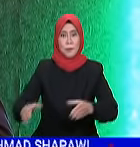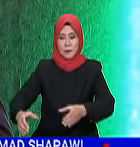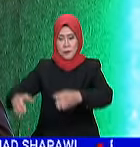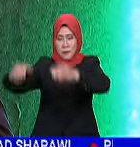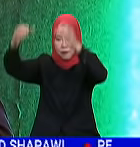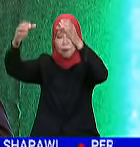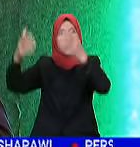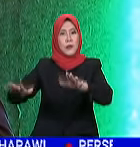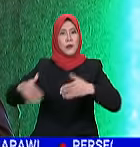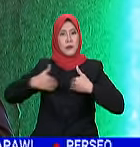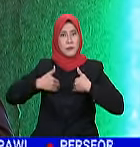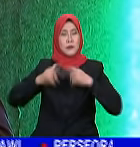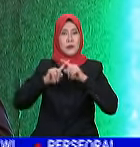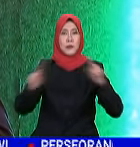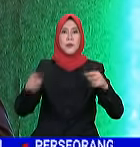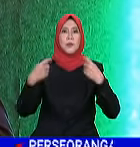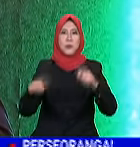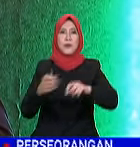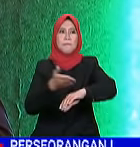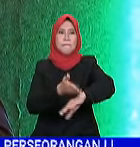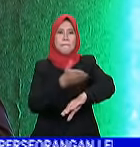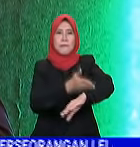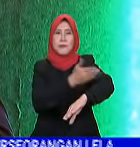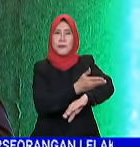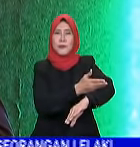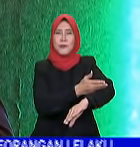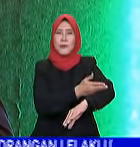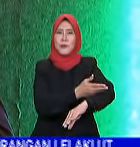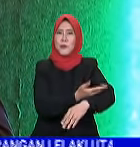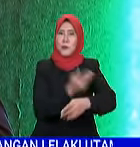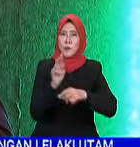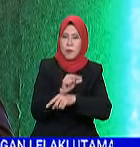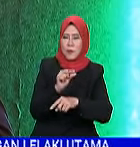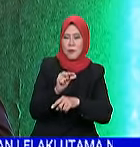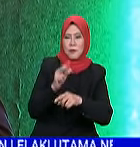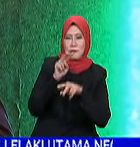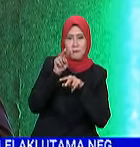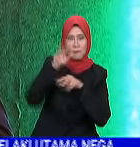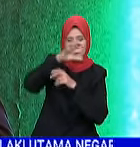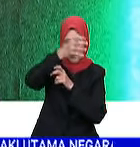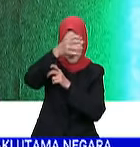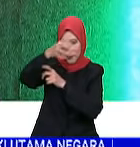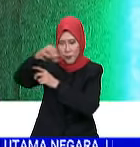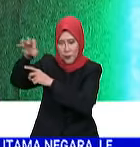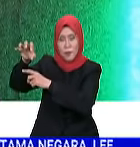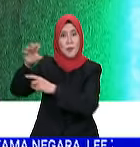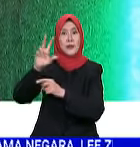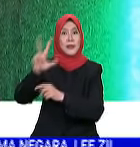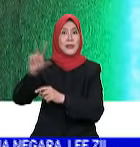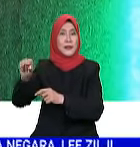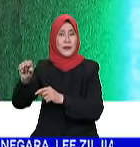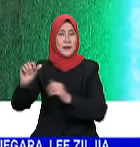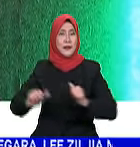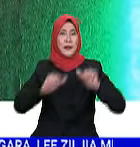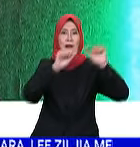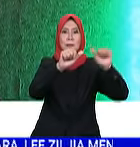dah ada, tapi kita cuba pertingkatkan lagi dari segi blind spot lah. Kita akan tingkatkan yang 3G akan ditingkatkan kepada